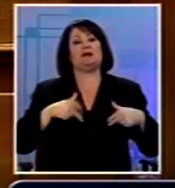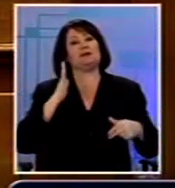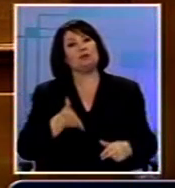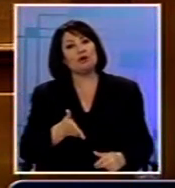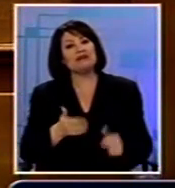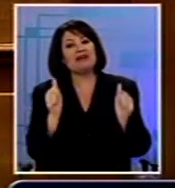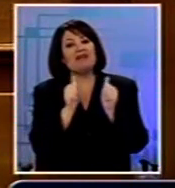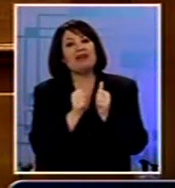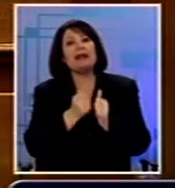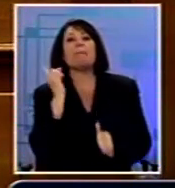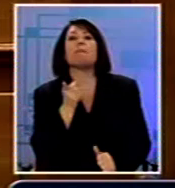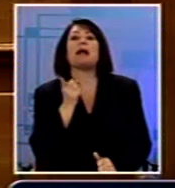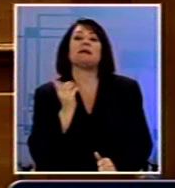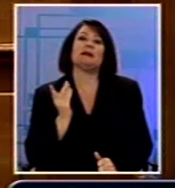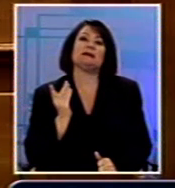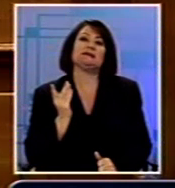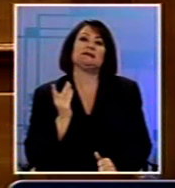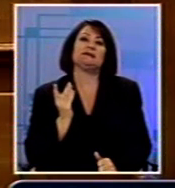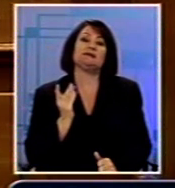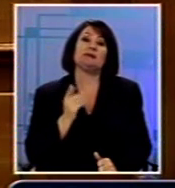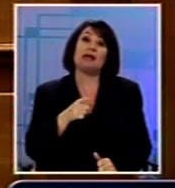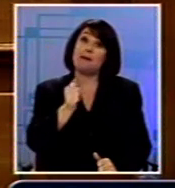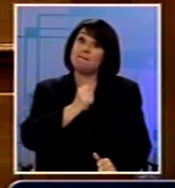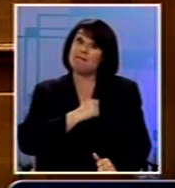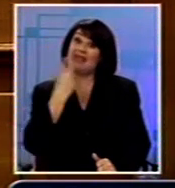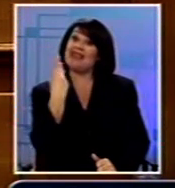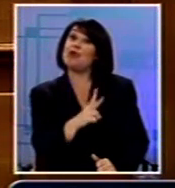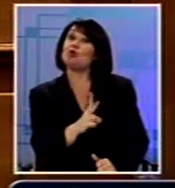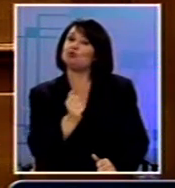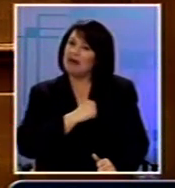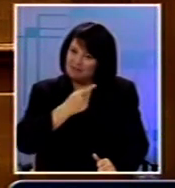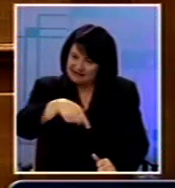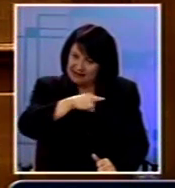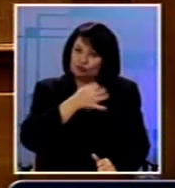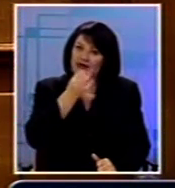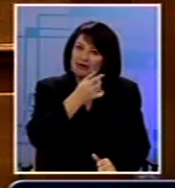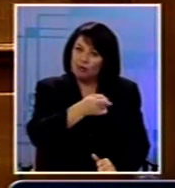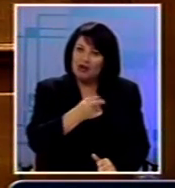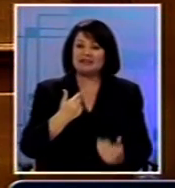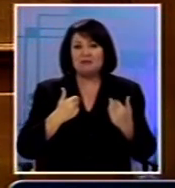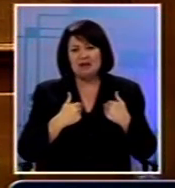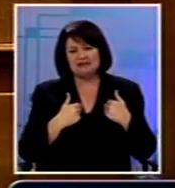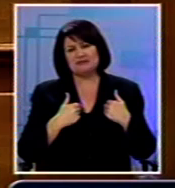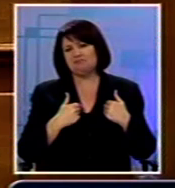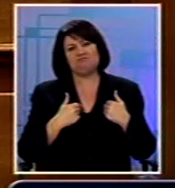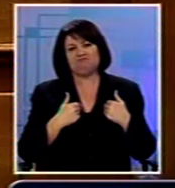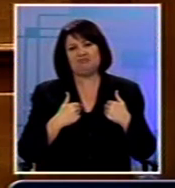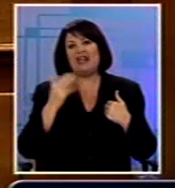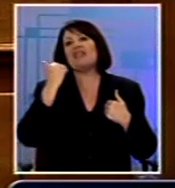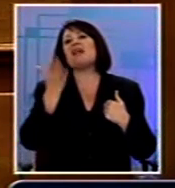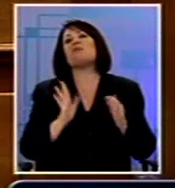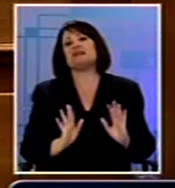Μια φιλική παρατήρηση. Πείστε πρώτα, κύριε Τσίπρα, τους δικούς σας. Γιατί εμάς μας πείθετε μάλλον για